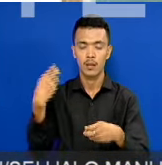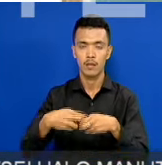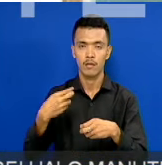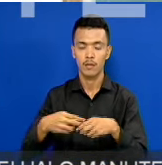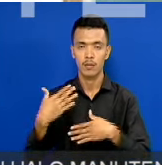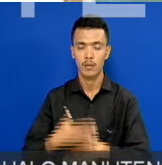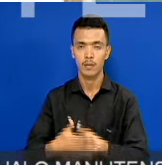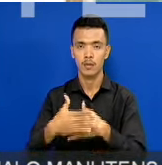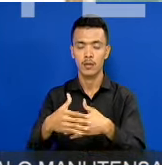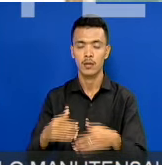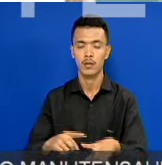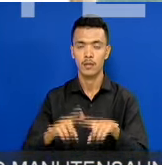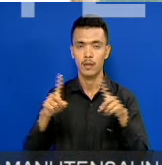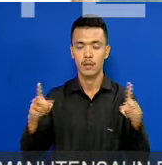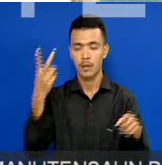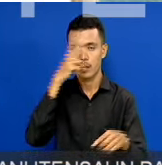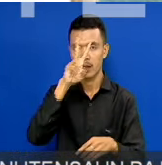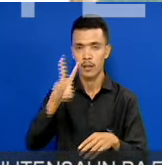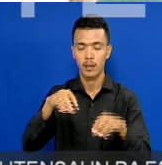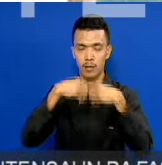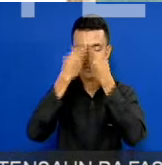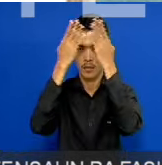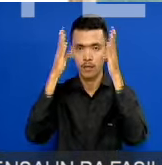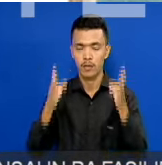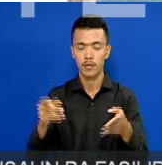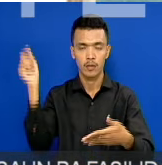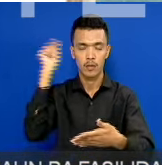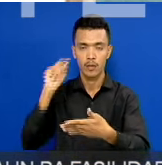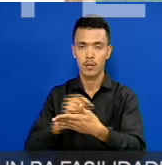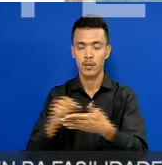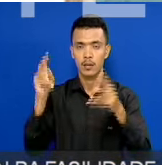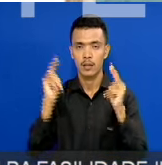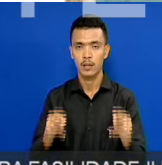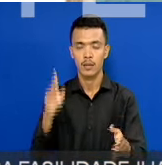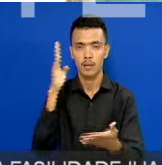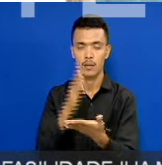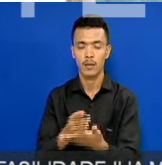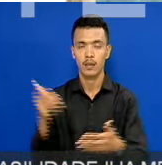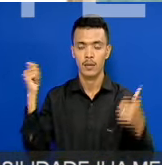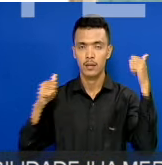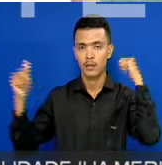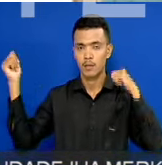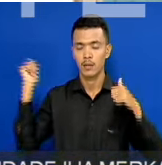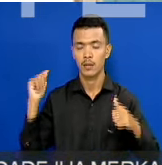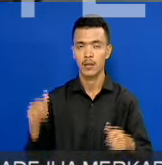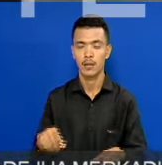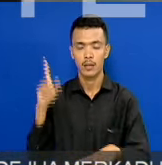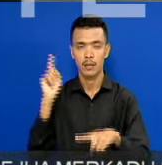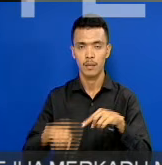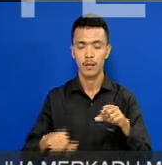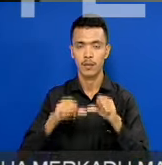proses aprendizaje laut ya mas itare ba profesor sira nebe durante nene saya kontratado sira tenge para i aktividade ita bele diangkat kuase la bele